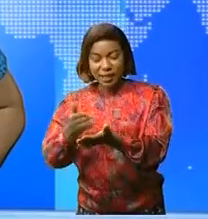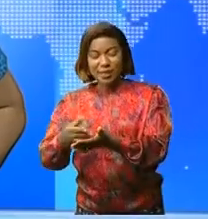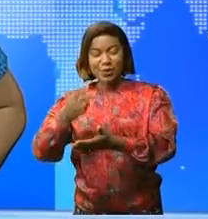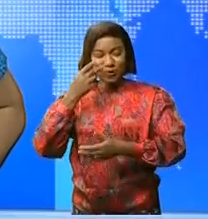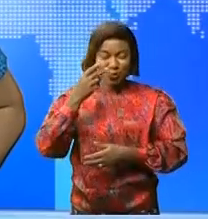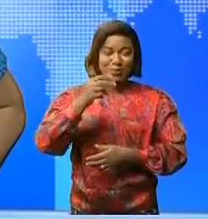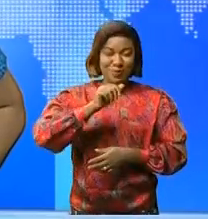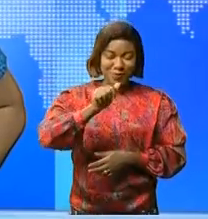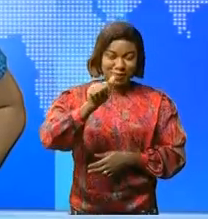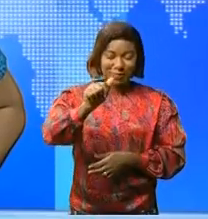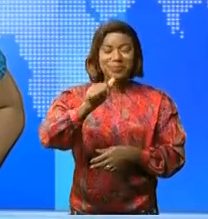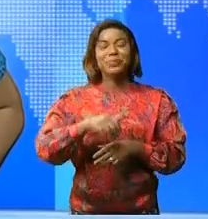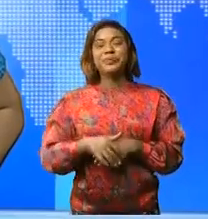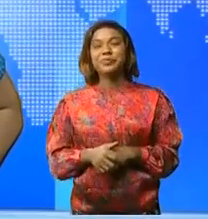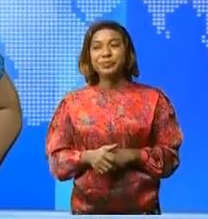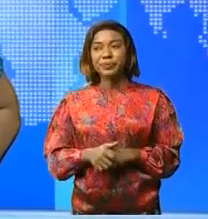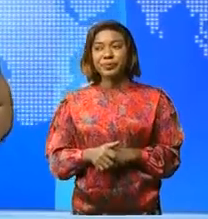Commentaire Yvette Makuntima.